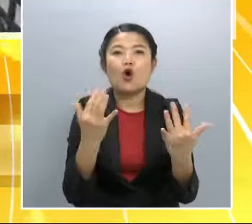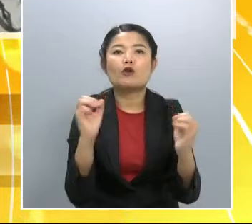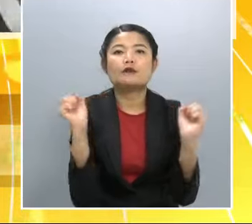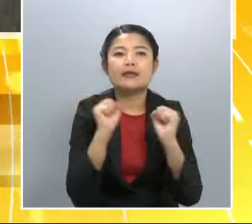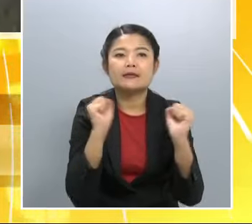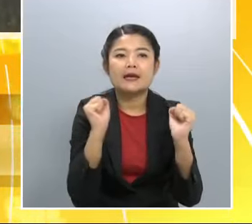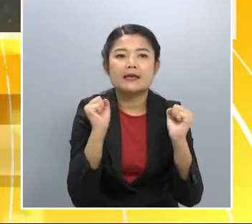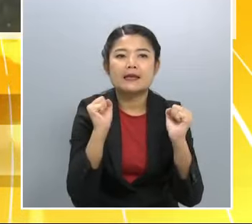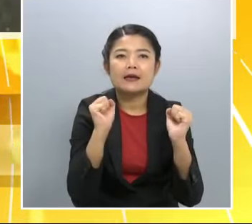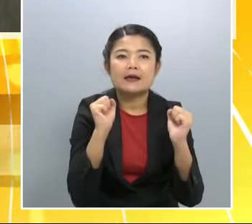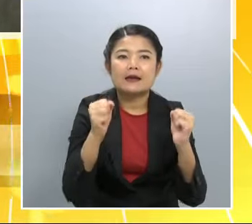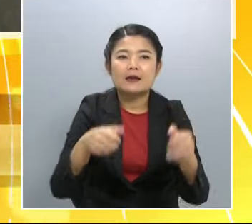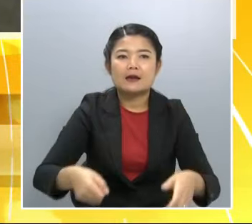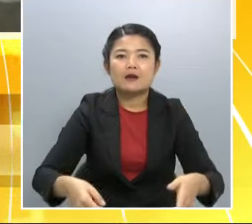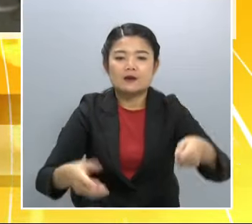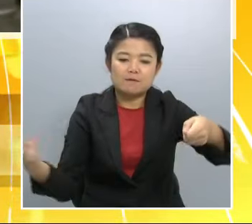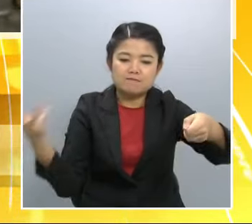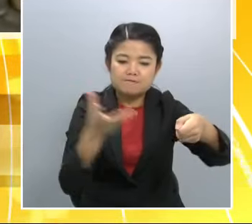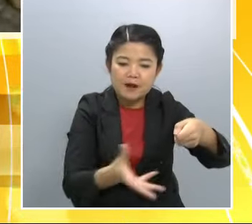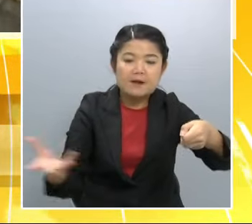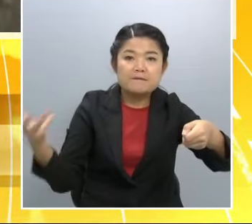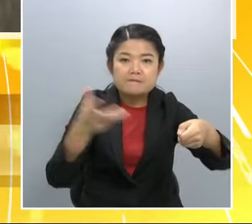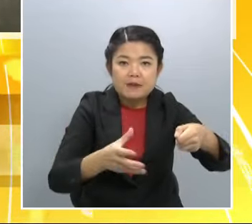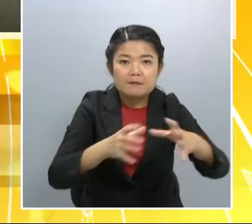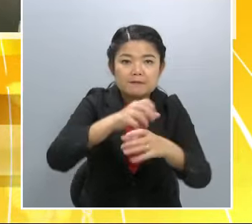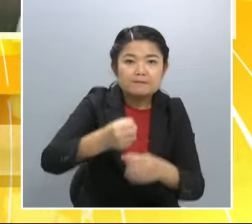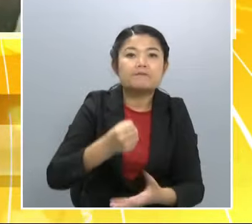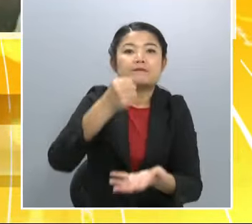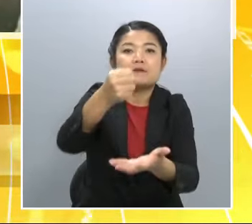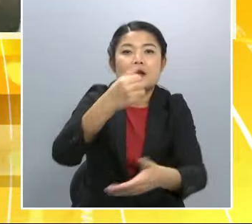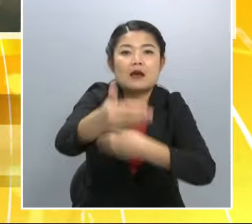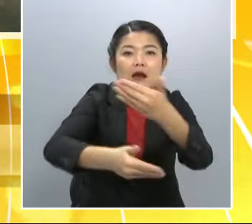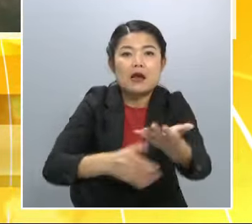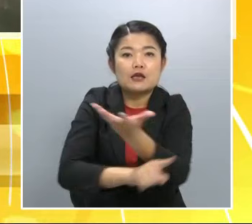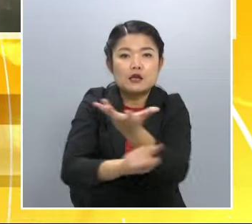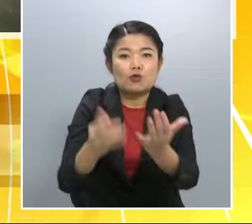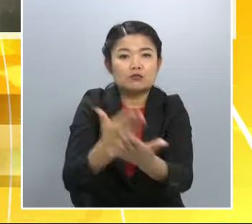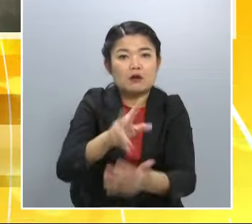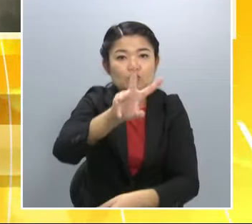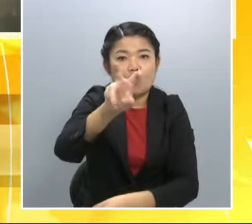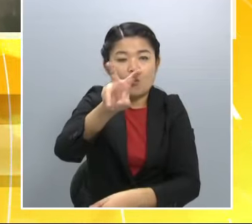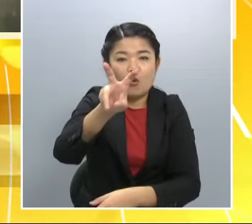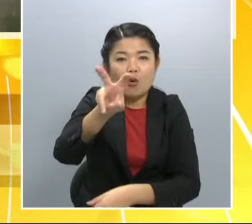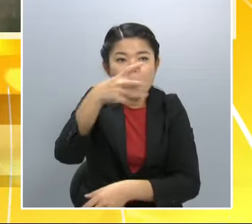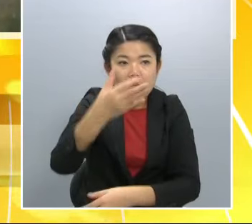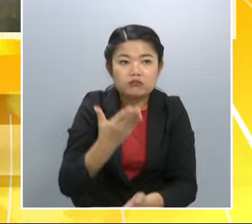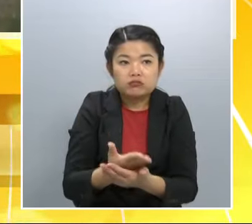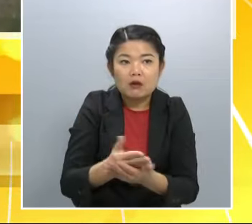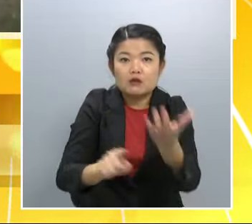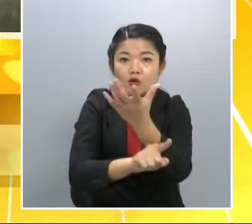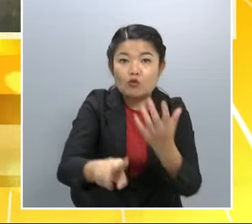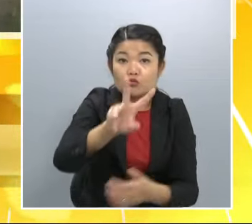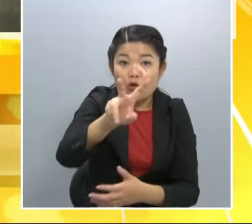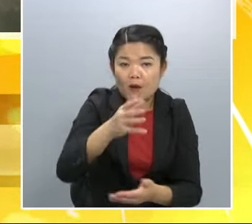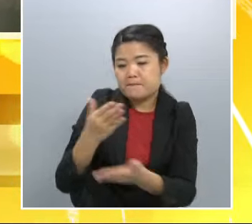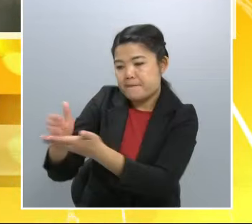เบใส่กระสอบเอาไปขายที่ร้านขายของเก่าได้กิโลละ 200บาทค่ะพอได้เงินกิโลละ 200ก็เอมา